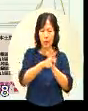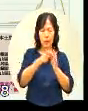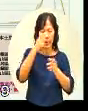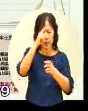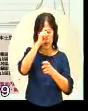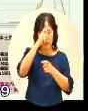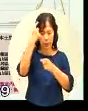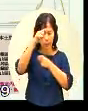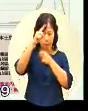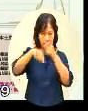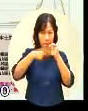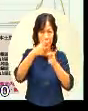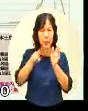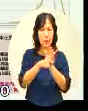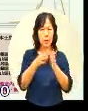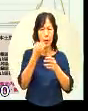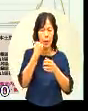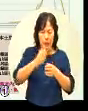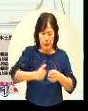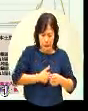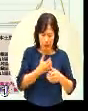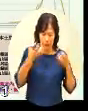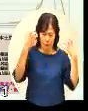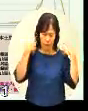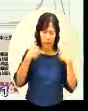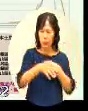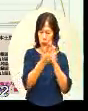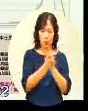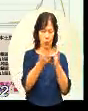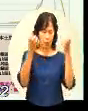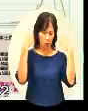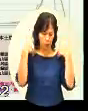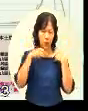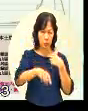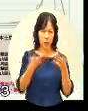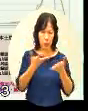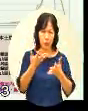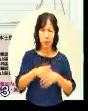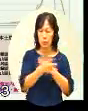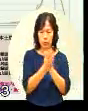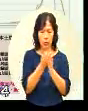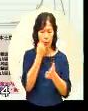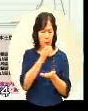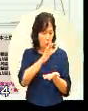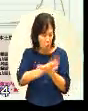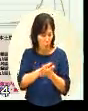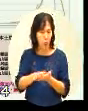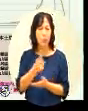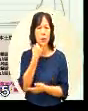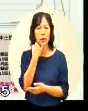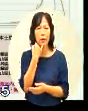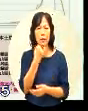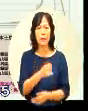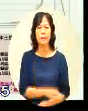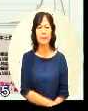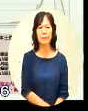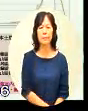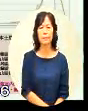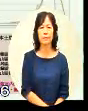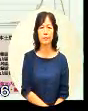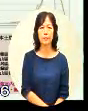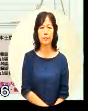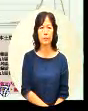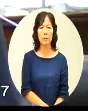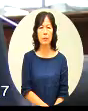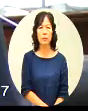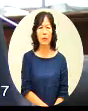年我们真的能够执政，能够把这样的一个问题能够彻底来解决这样根本的问题。